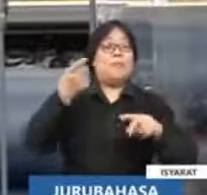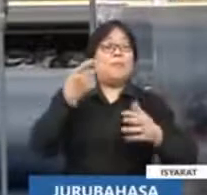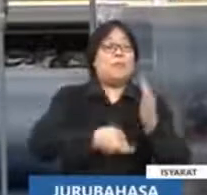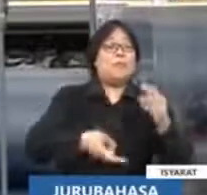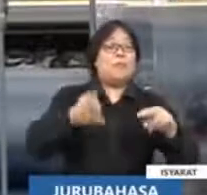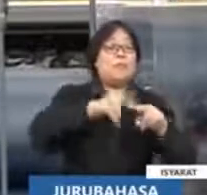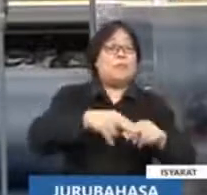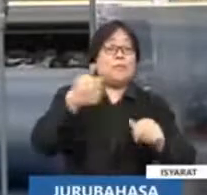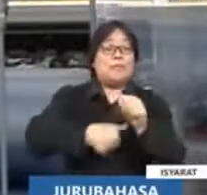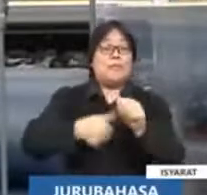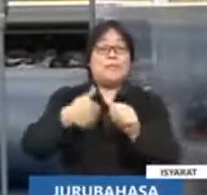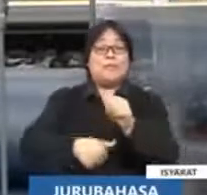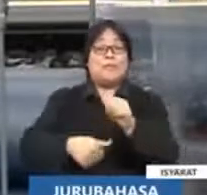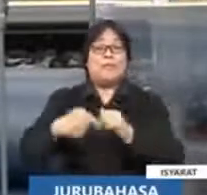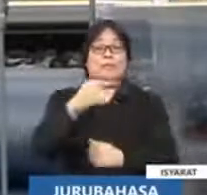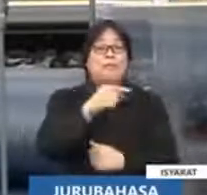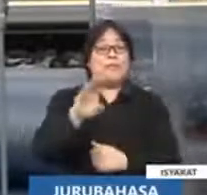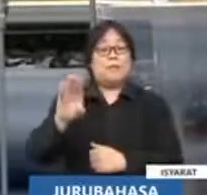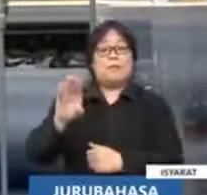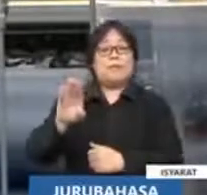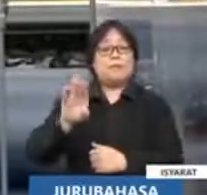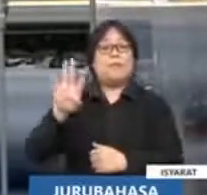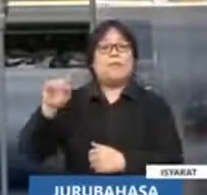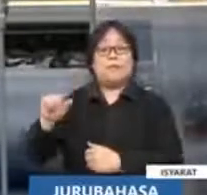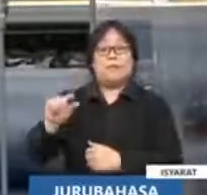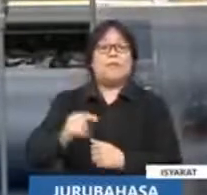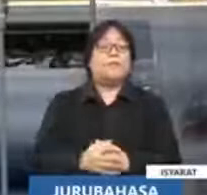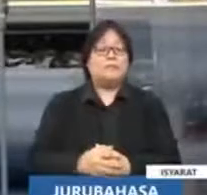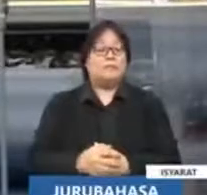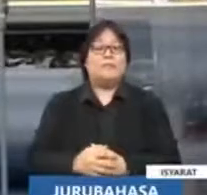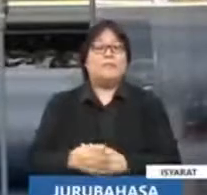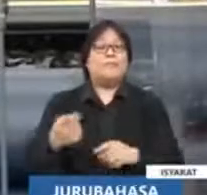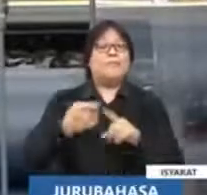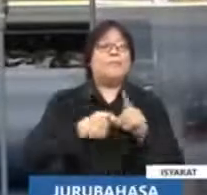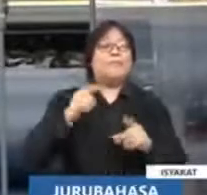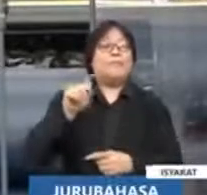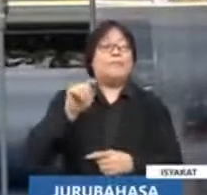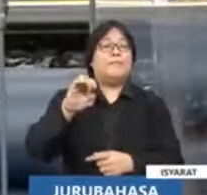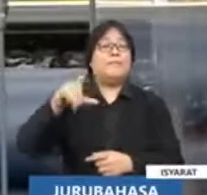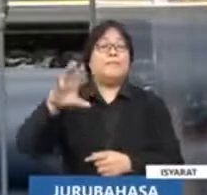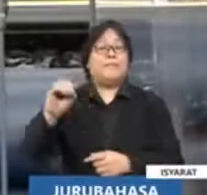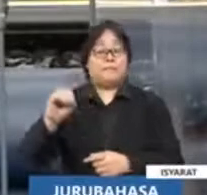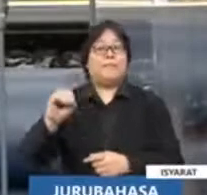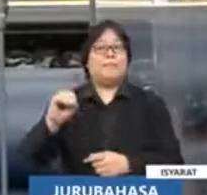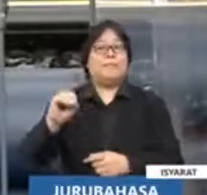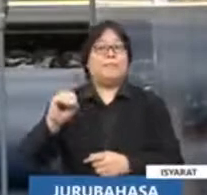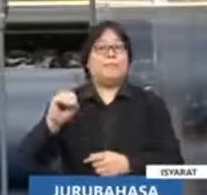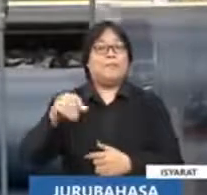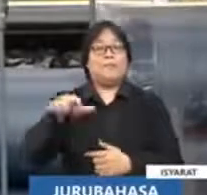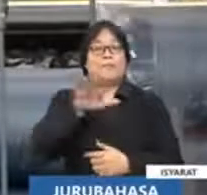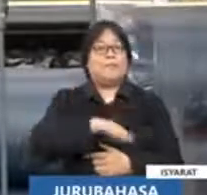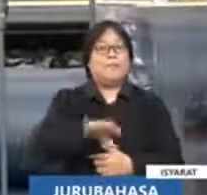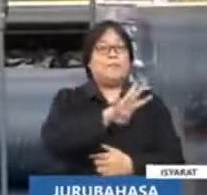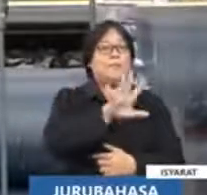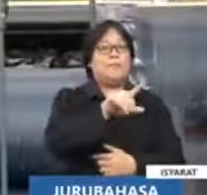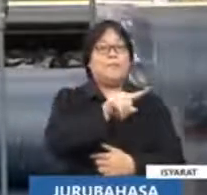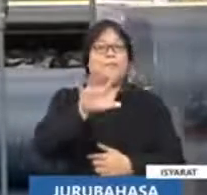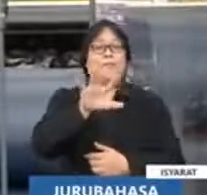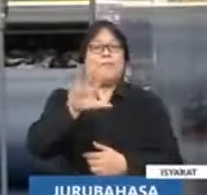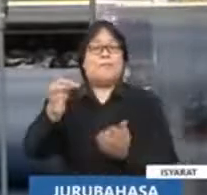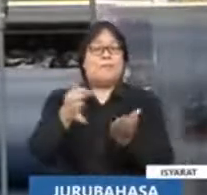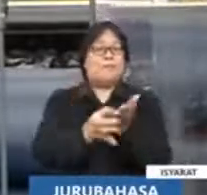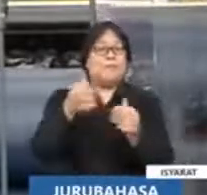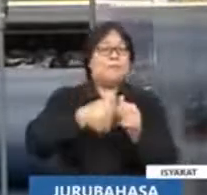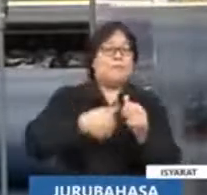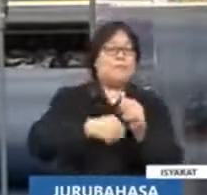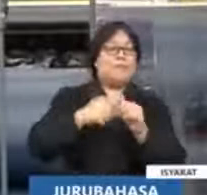semasa bagi setiap GB 4G yang dihasilkan oleh syarikat telekomunikasi dengan kadar antara 45 hingga 55 sen